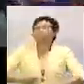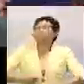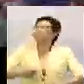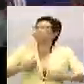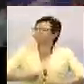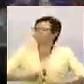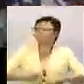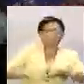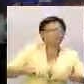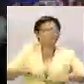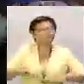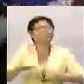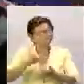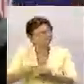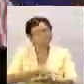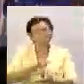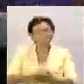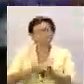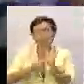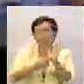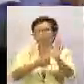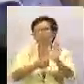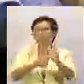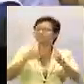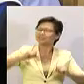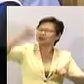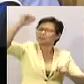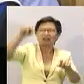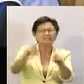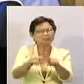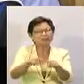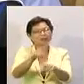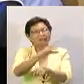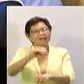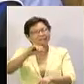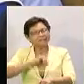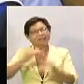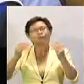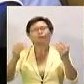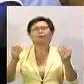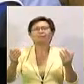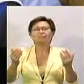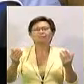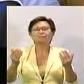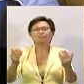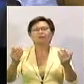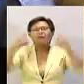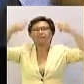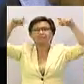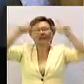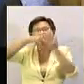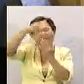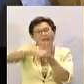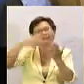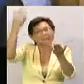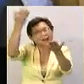ya, cergas. Itu juga lambang kemerdekaan, ya, dan saya doakan berjayalah program